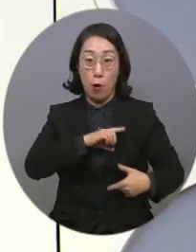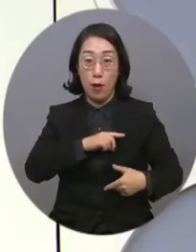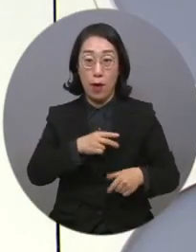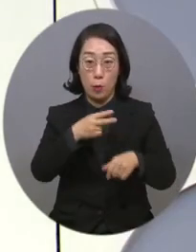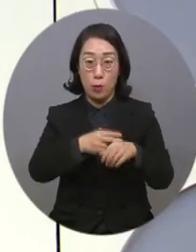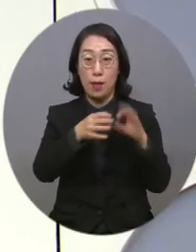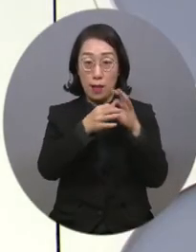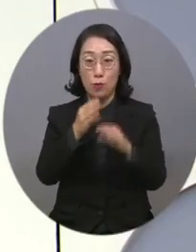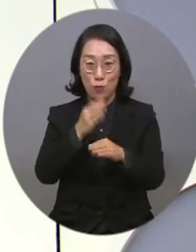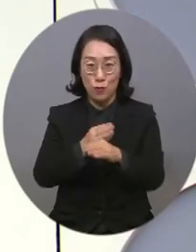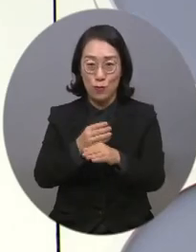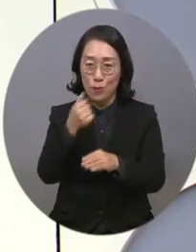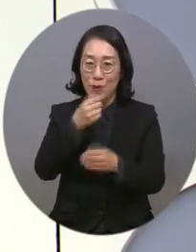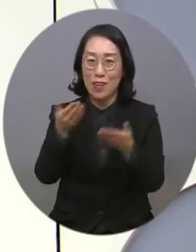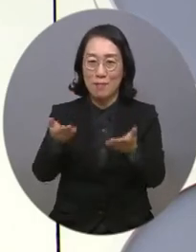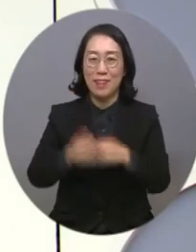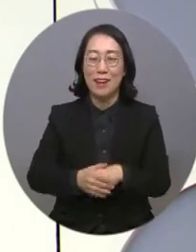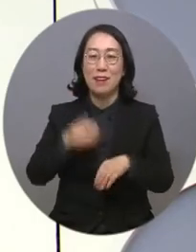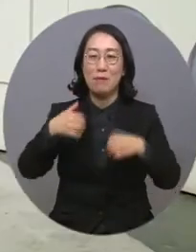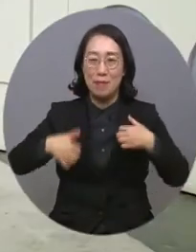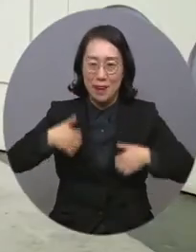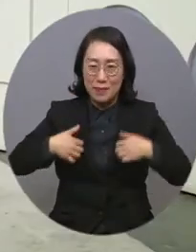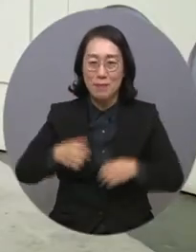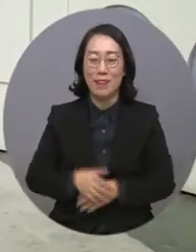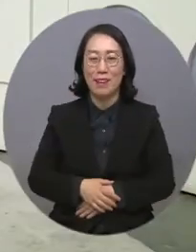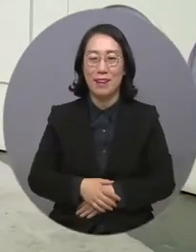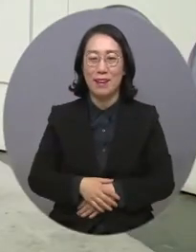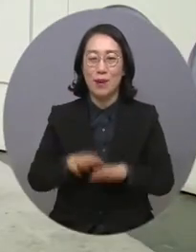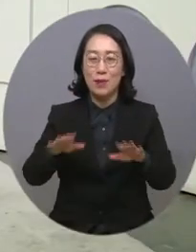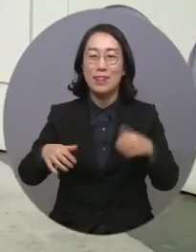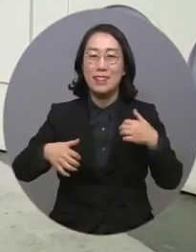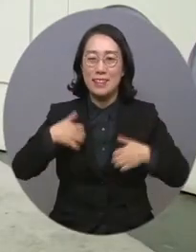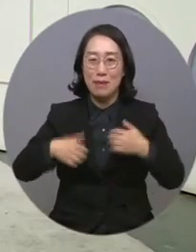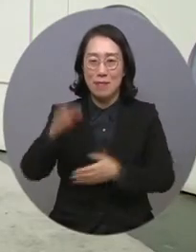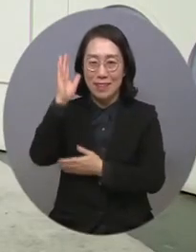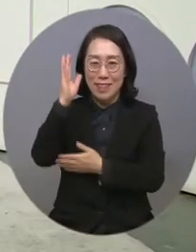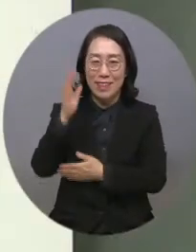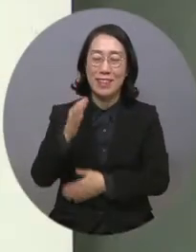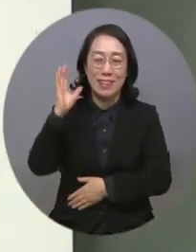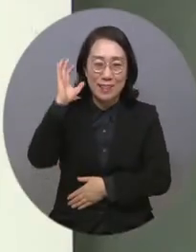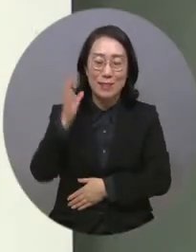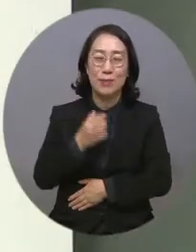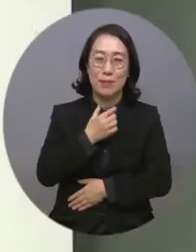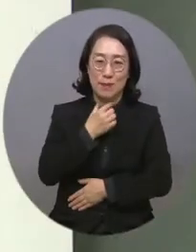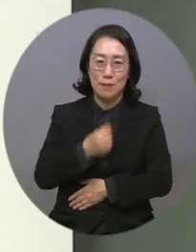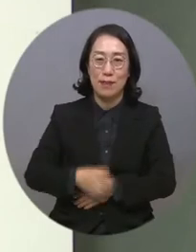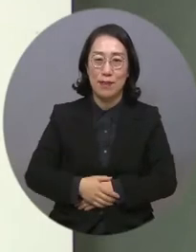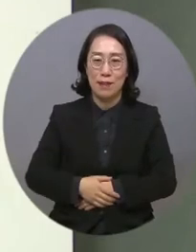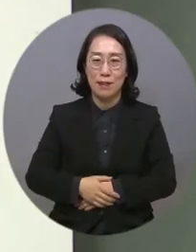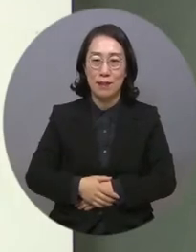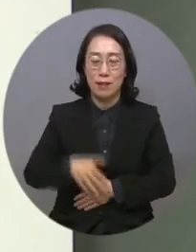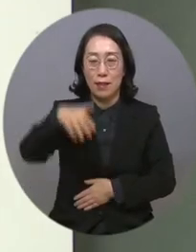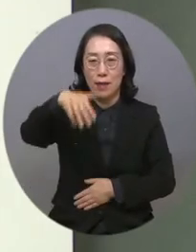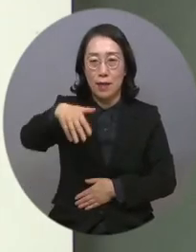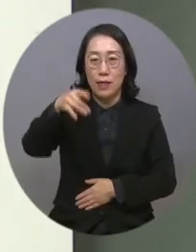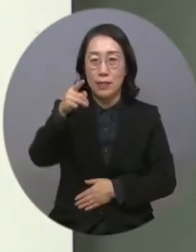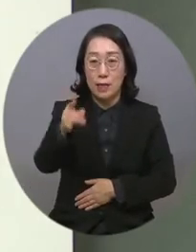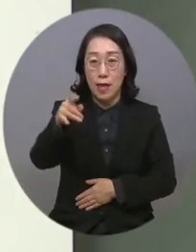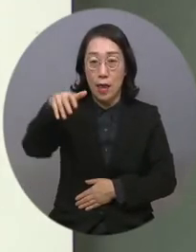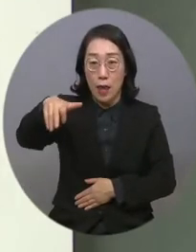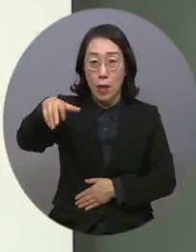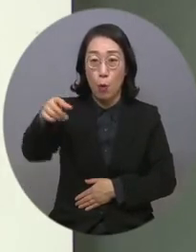소개합니다. 반갑습니다. 네, 반갑습니다. 안녕하십니까. 오늘 재밌는 얘기 좀 들어야겠습니다. 네. 그 체코